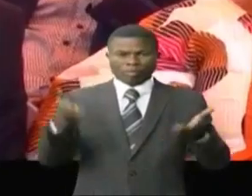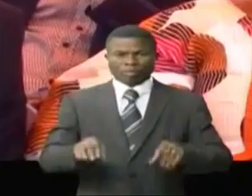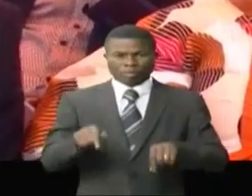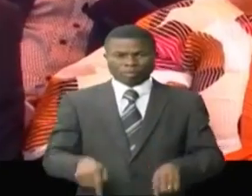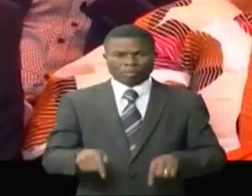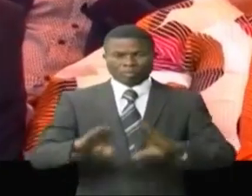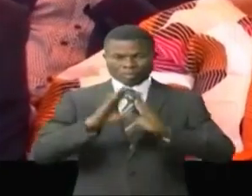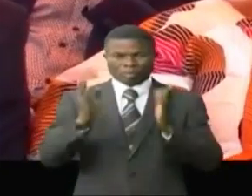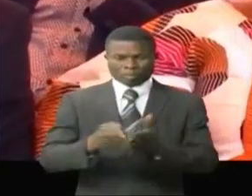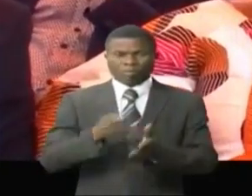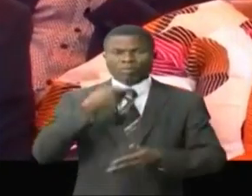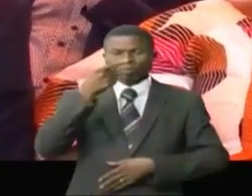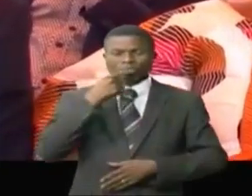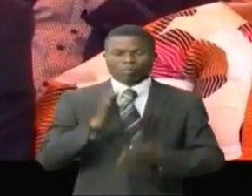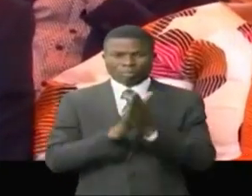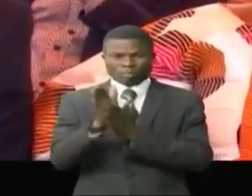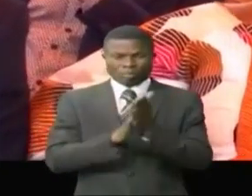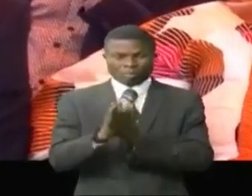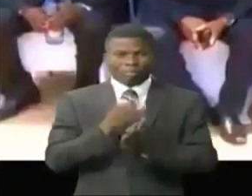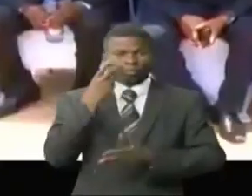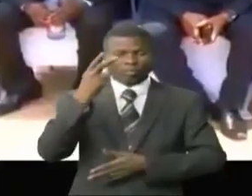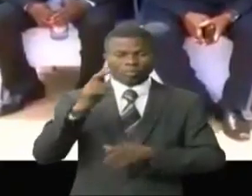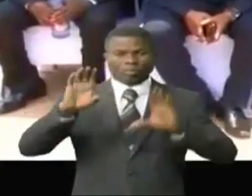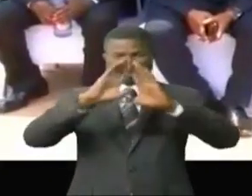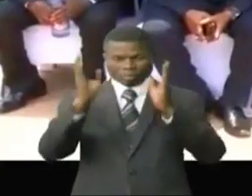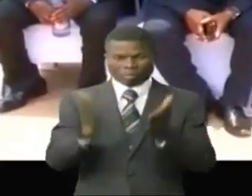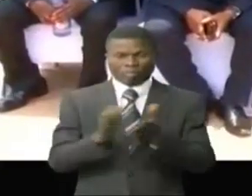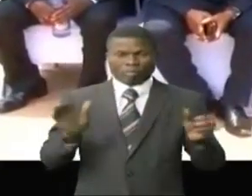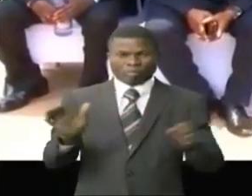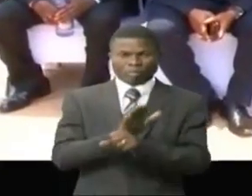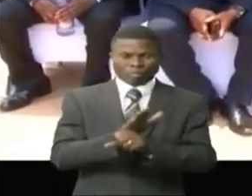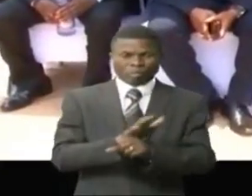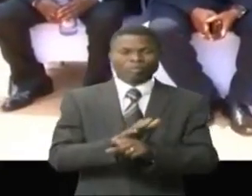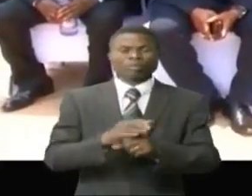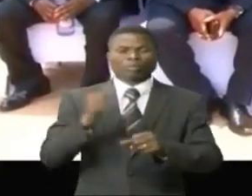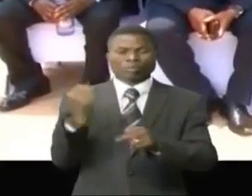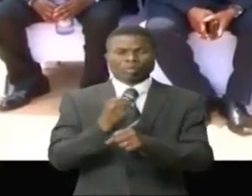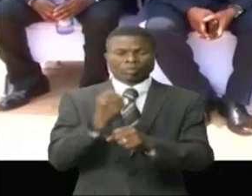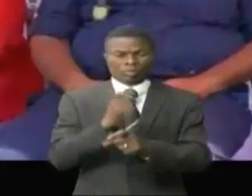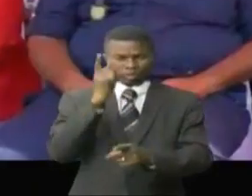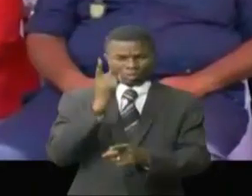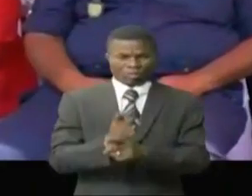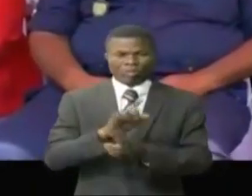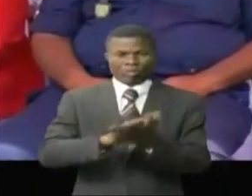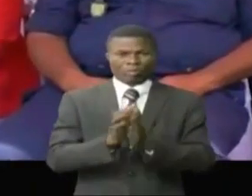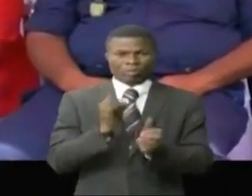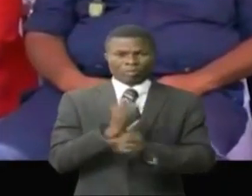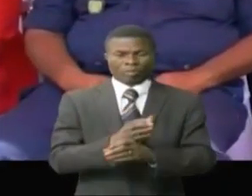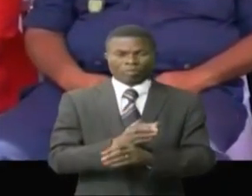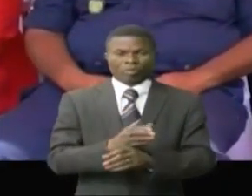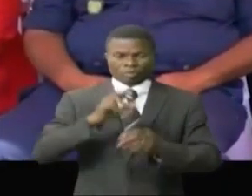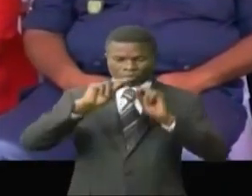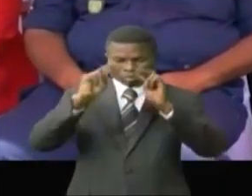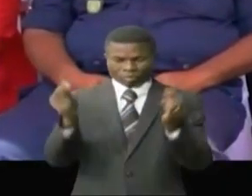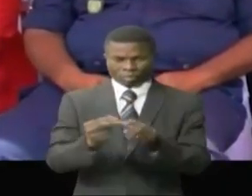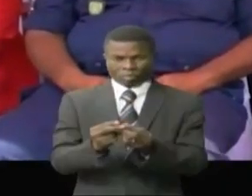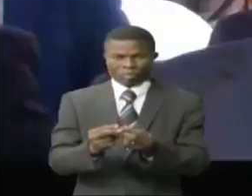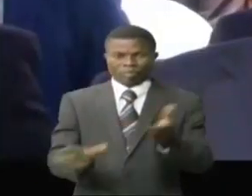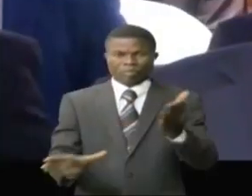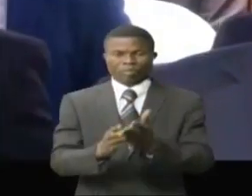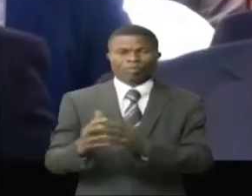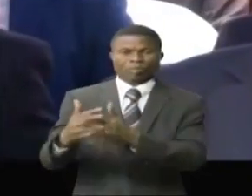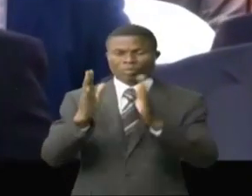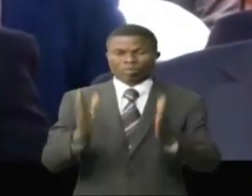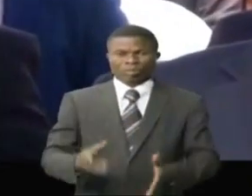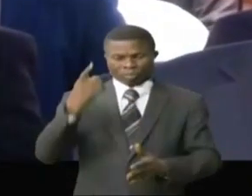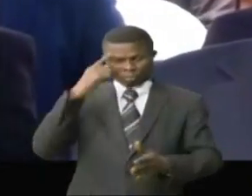toutes ont exprimé leur souhait de voir cette commission remplir dignement la mission lui confiée. Saluant dans la foulée le Bureau conjoint des Nations Unies pour